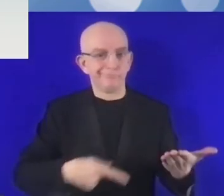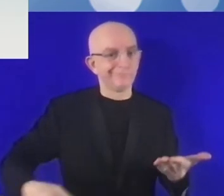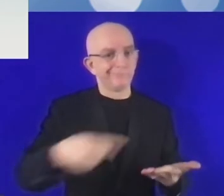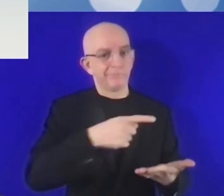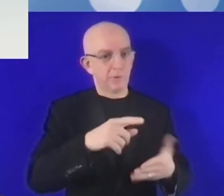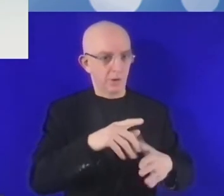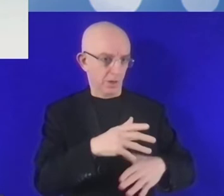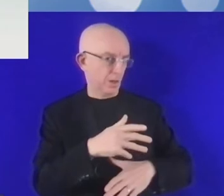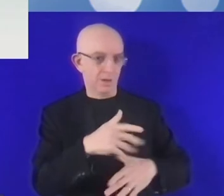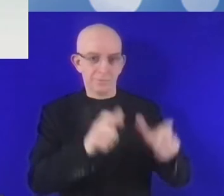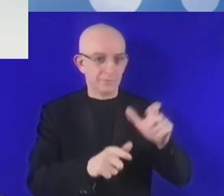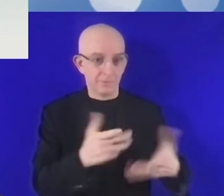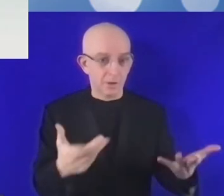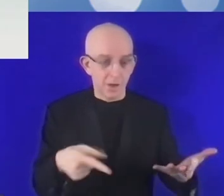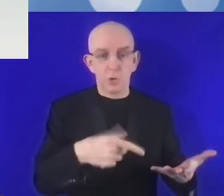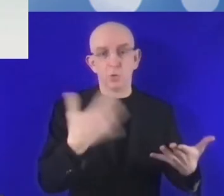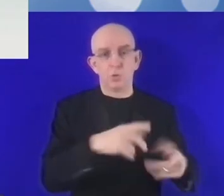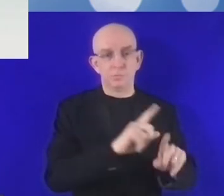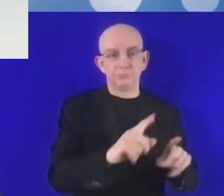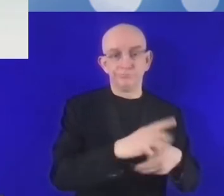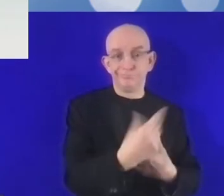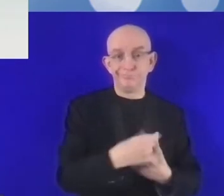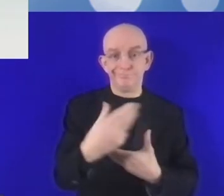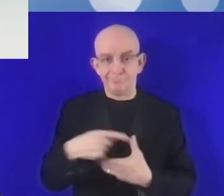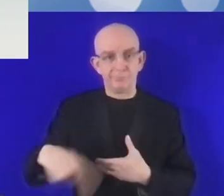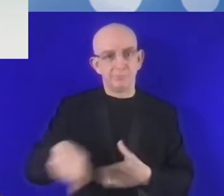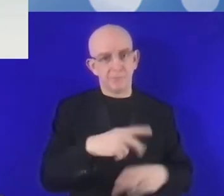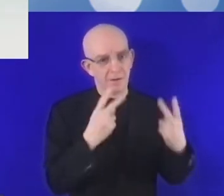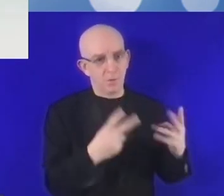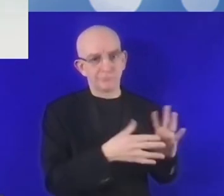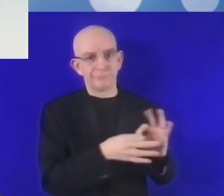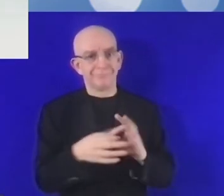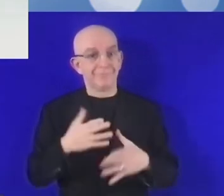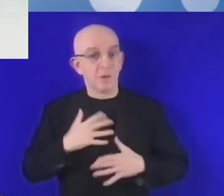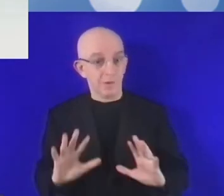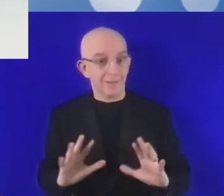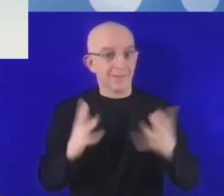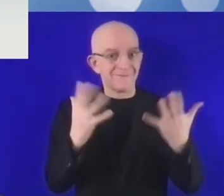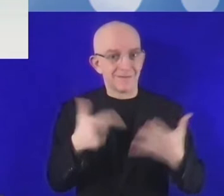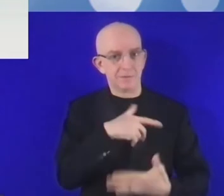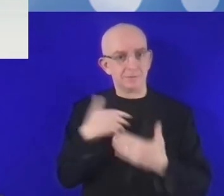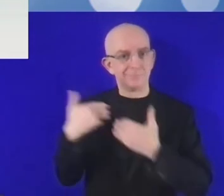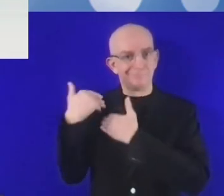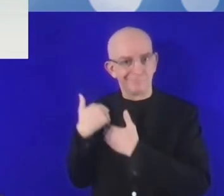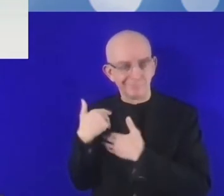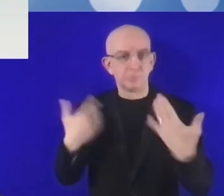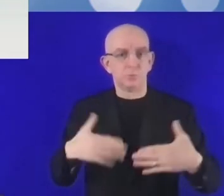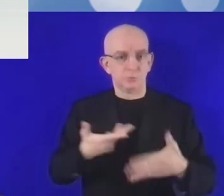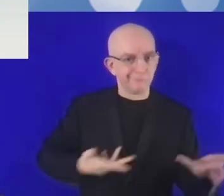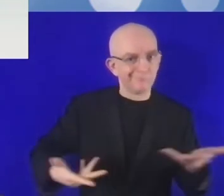organisation multilatérale en fait. Nous comprenons tous, bien entendu, que le succès d'Internet dépend de...